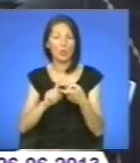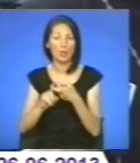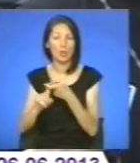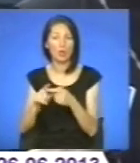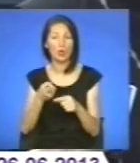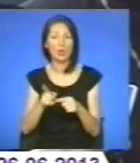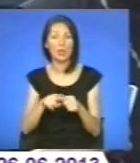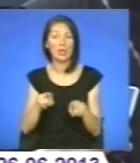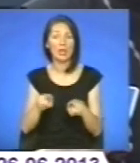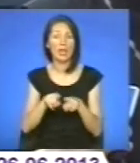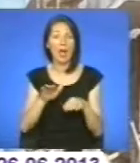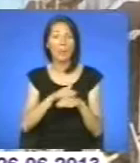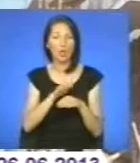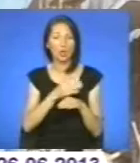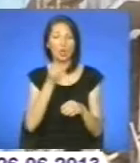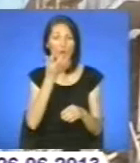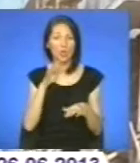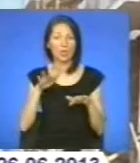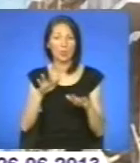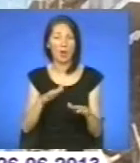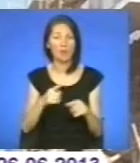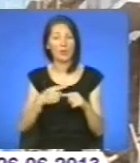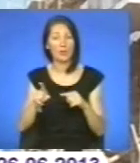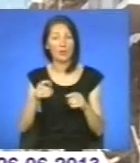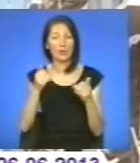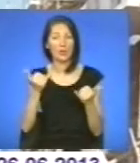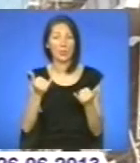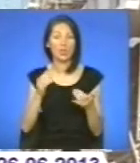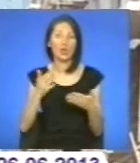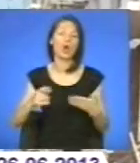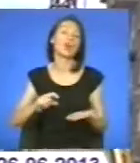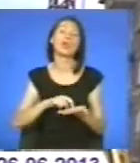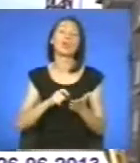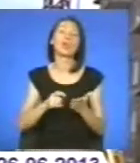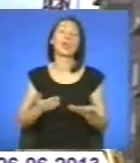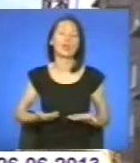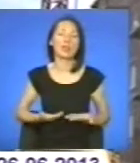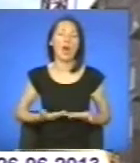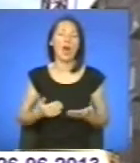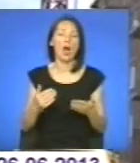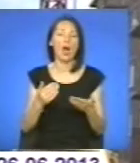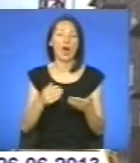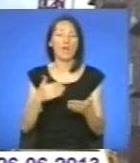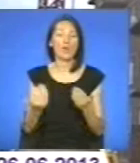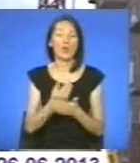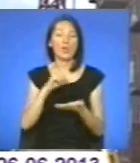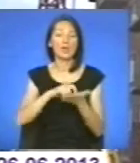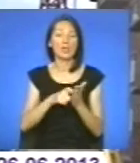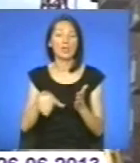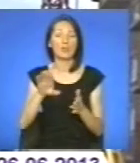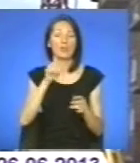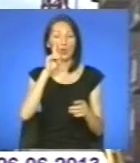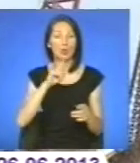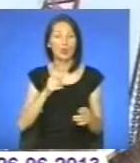тих таких благодійних, хороших справ. На відміну від теперішнього житла, в нових квартирах усі необхідні зручності, індивідуальне